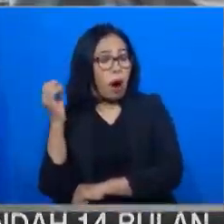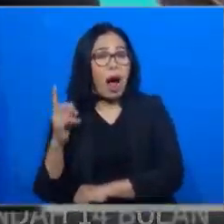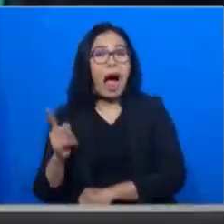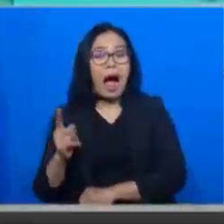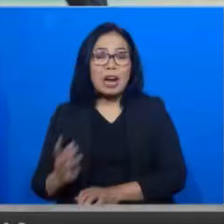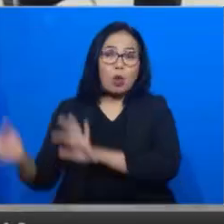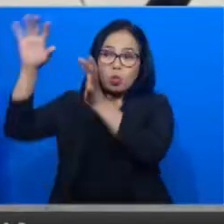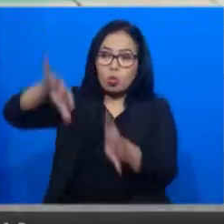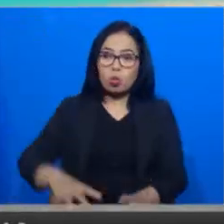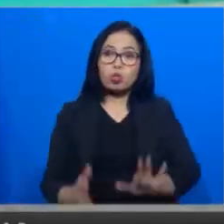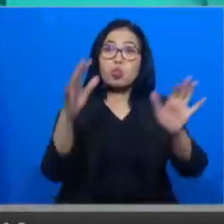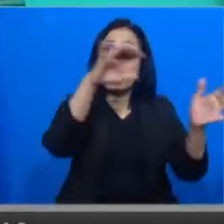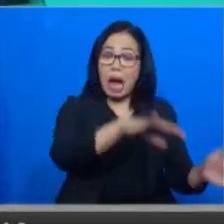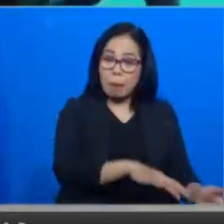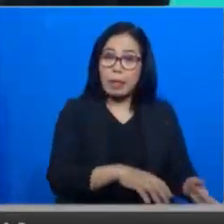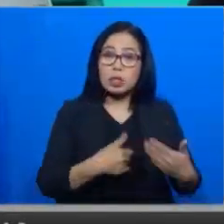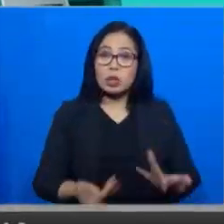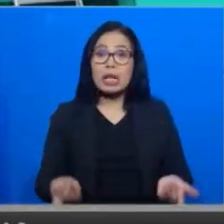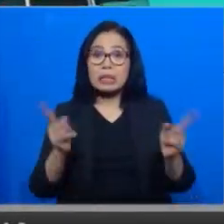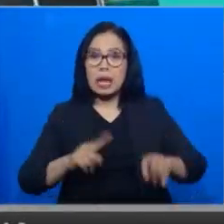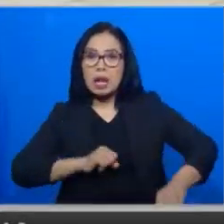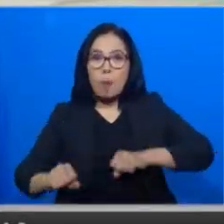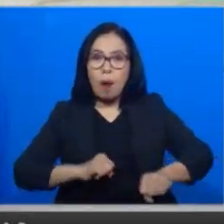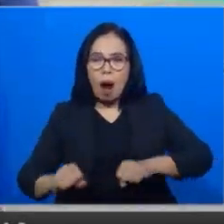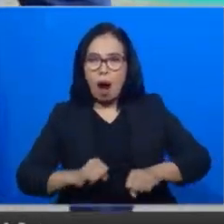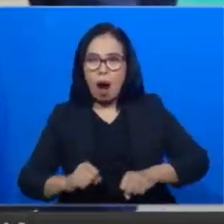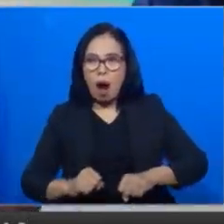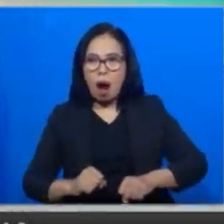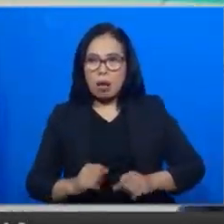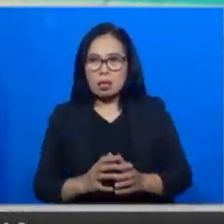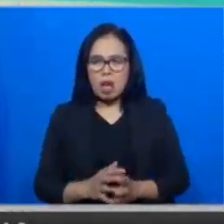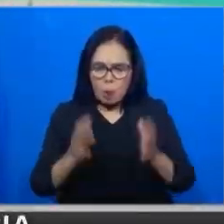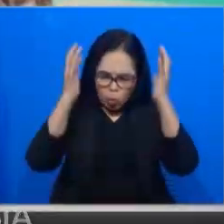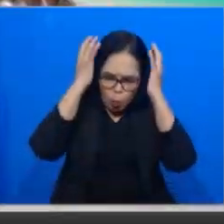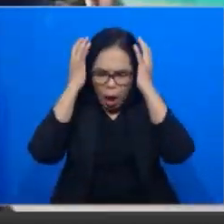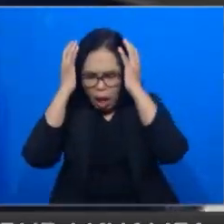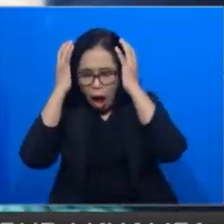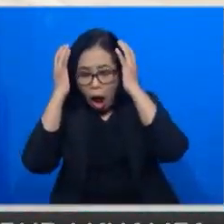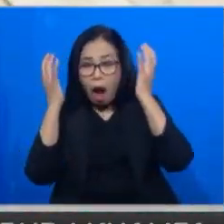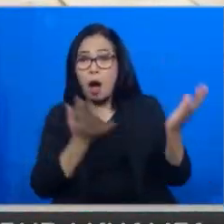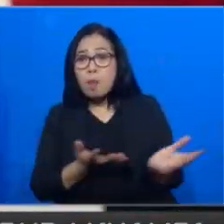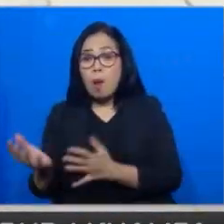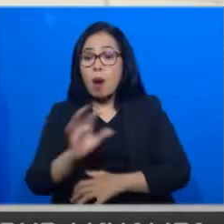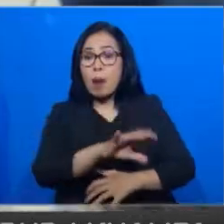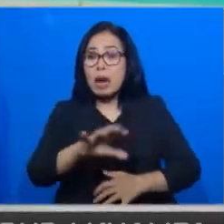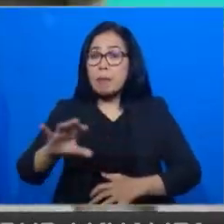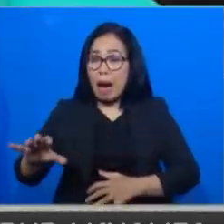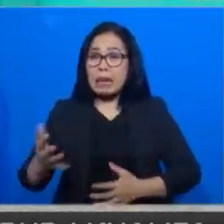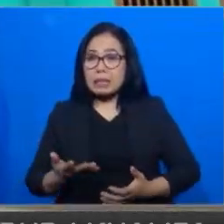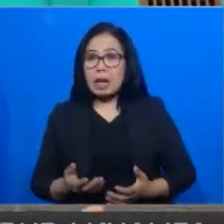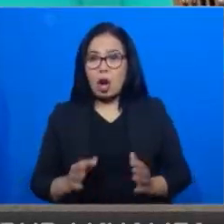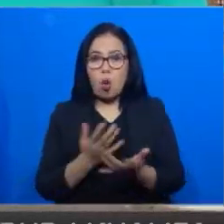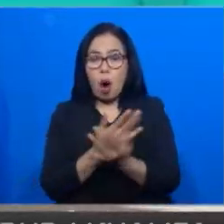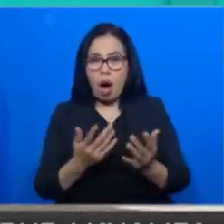saat setelah terjadi gempa. Sambil menutup kepala dan membawa barang seadanya, warga mencari perlindungan ke tempat